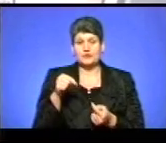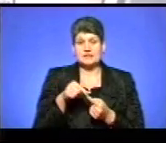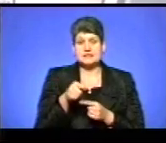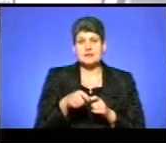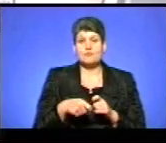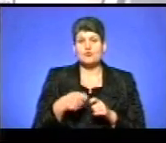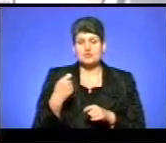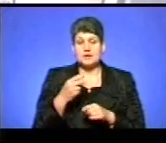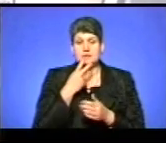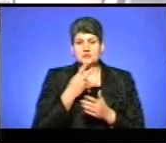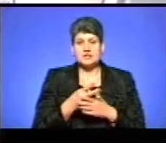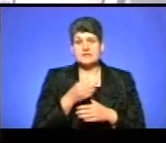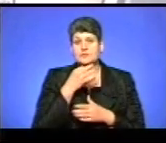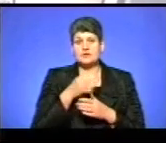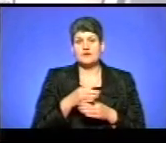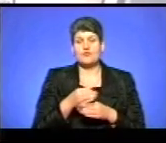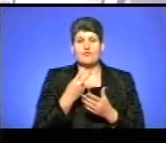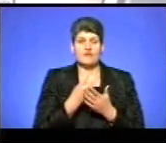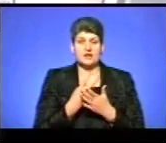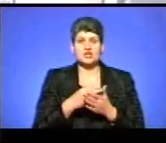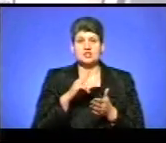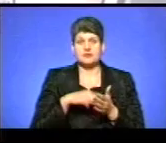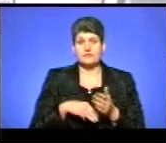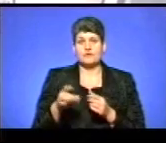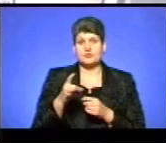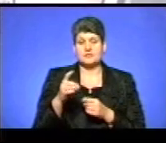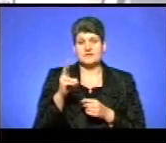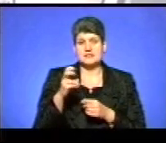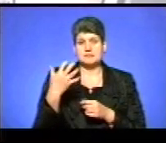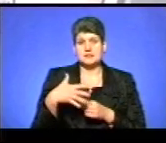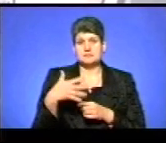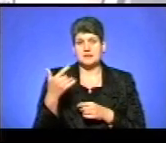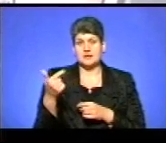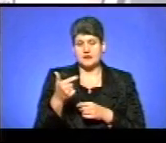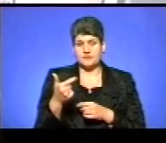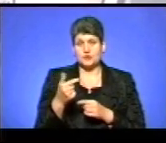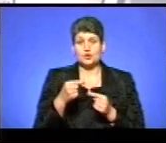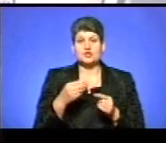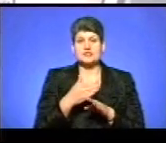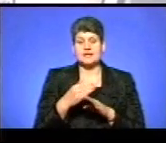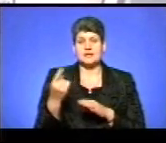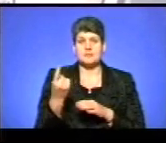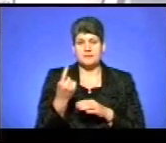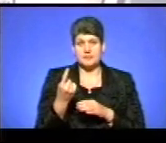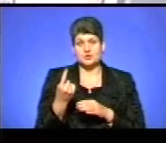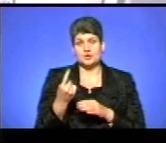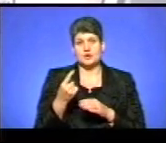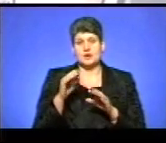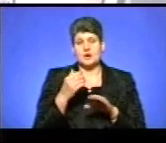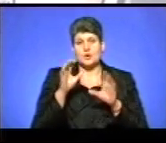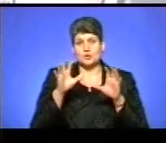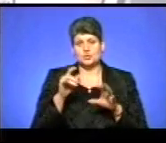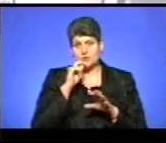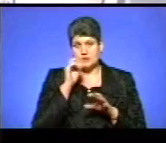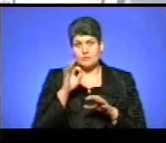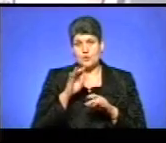порушення передбачається відповідальність у вигляді штрафу в розмірі 255 гривень. Відповідно до частини першої статті 122 Кодексу України про